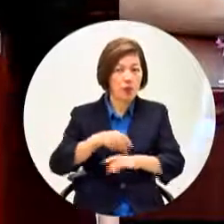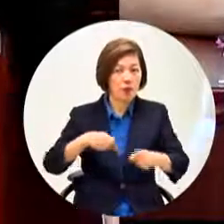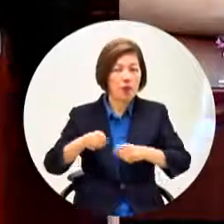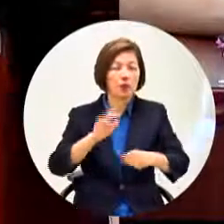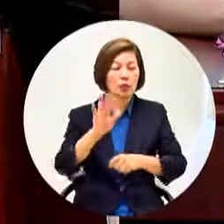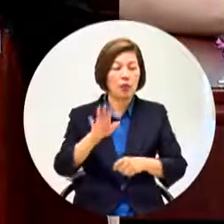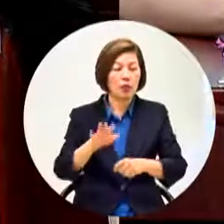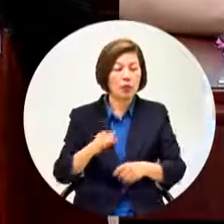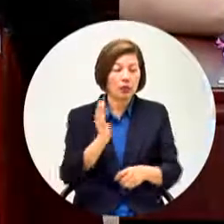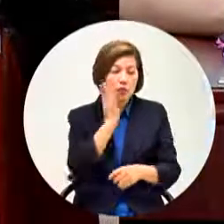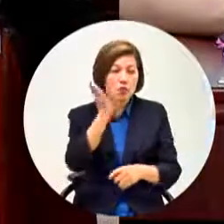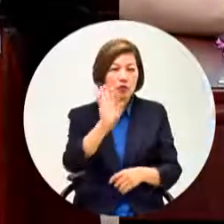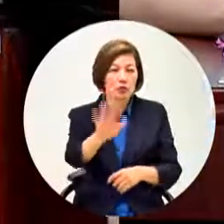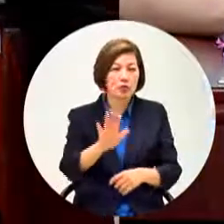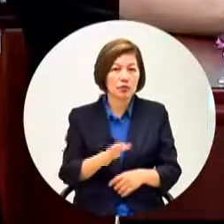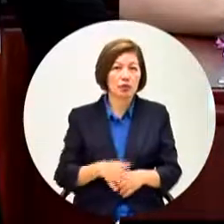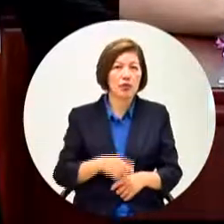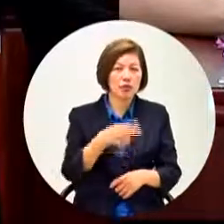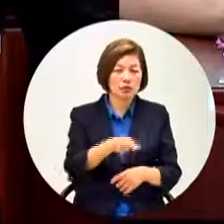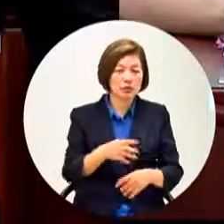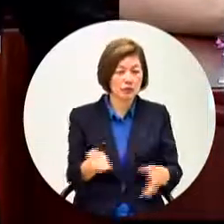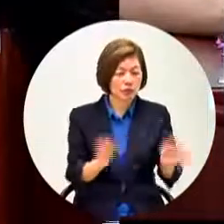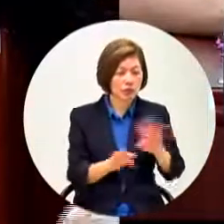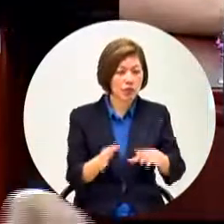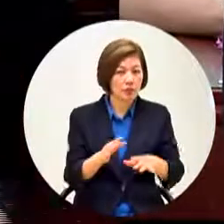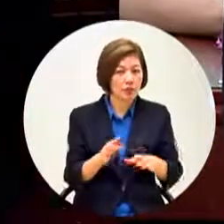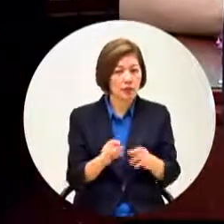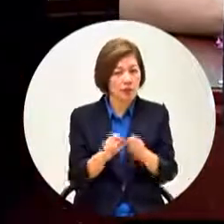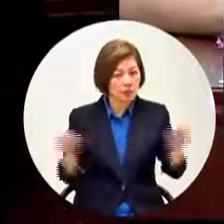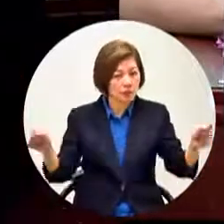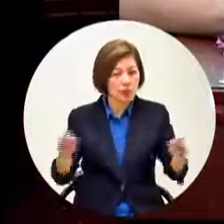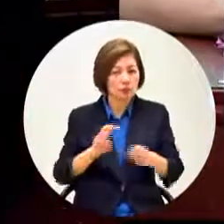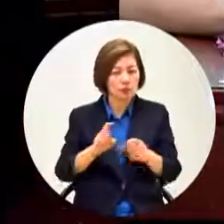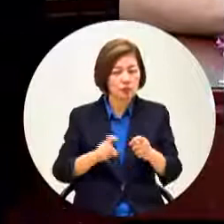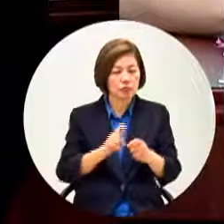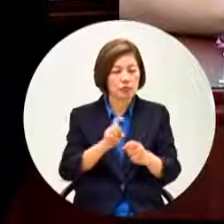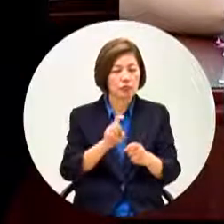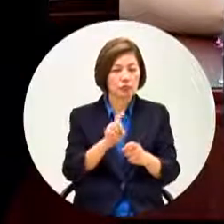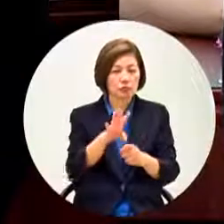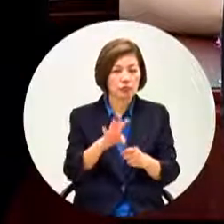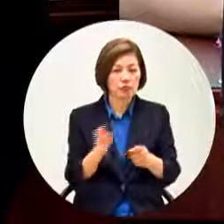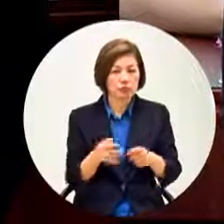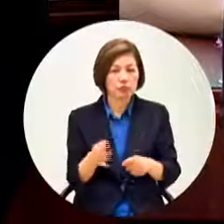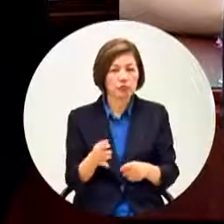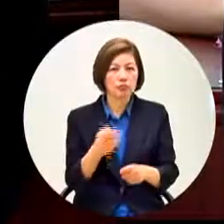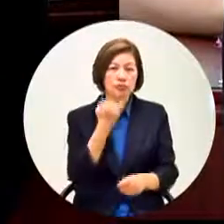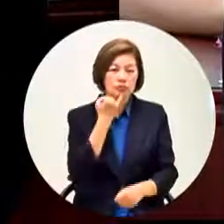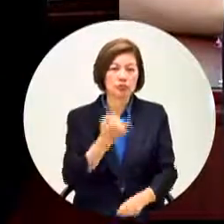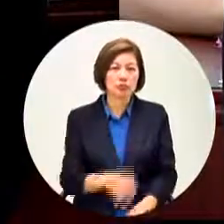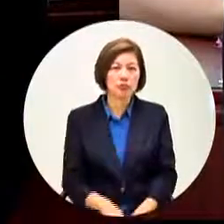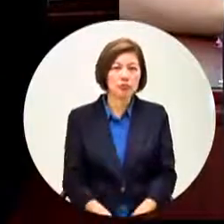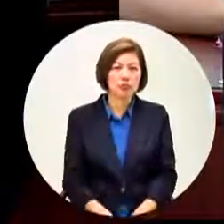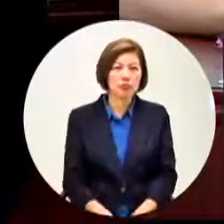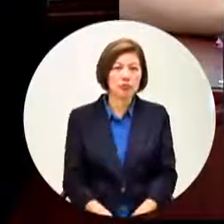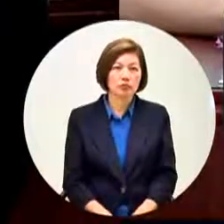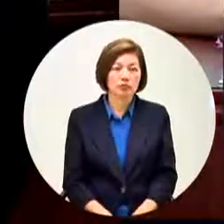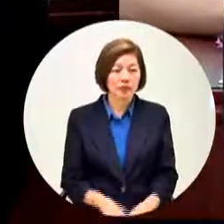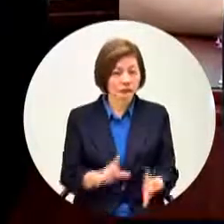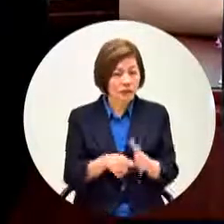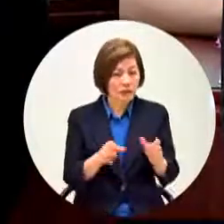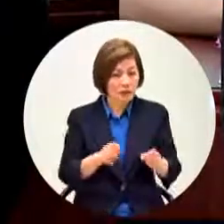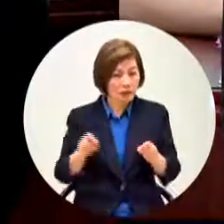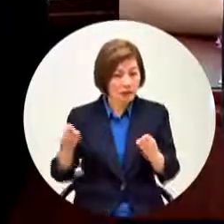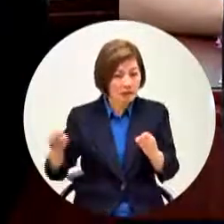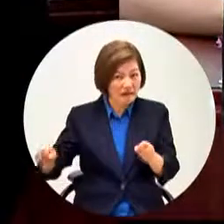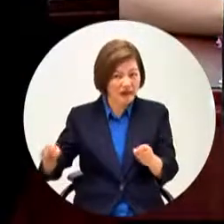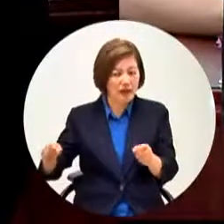这些掩埋场的寿命我们可以延长到十四年左右。 搁十四年啊？ 是。 是咪要搁延较长的？本身只要